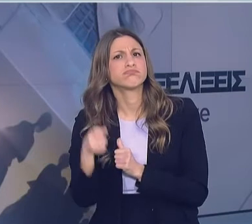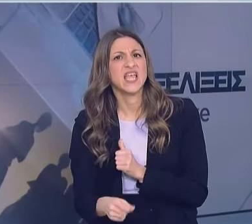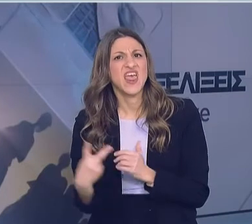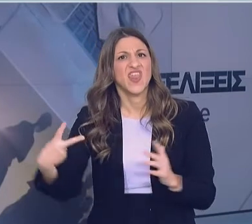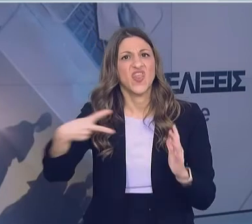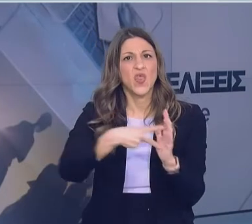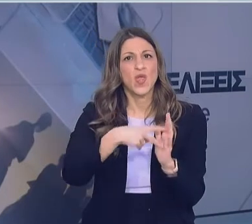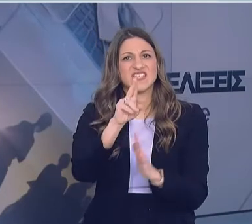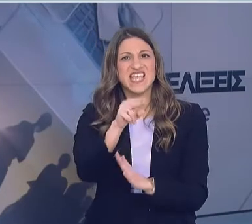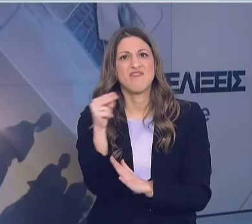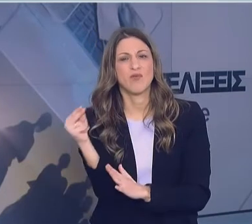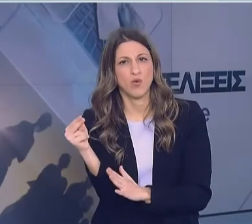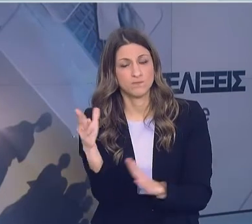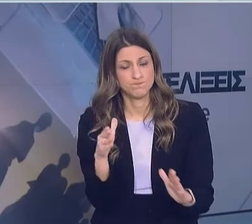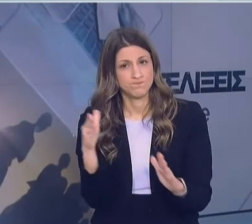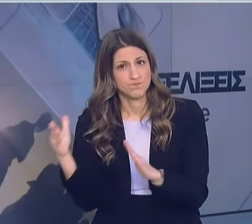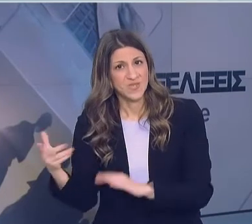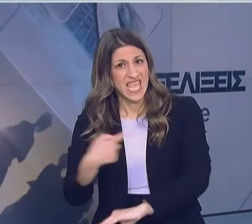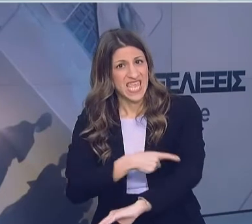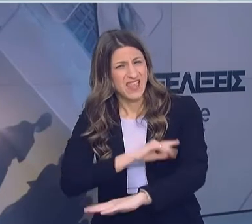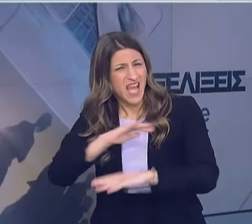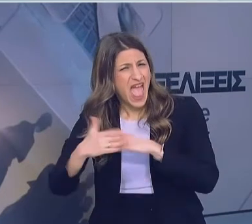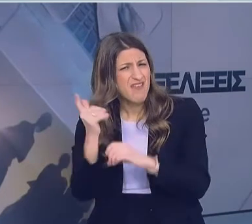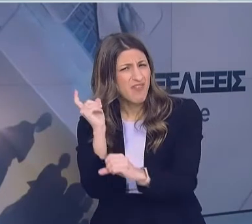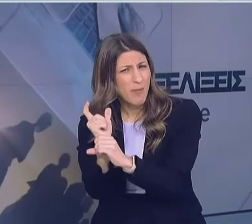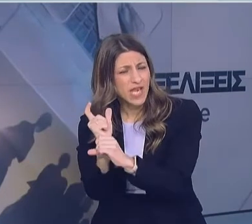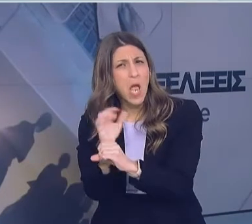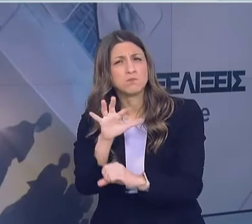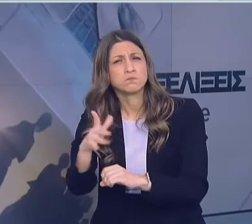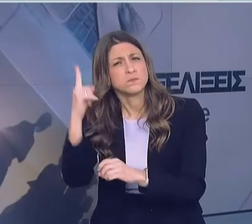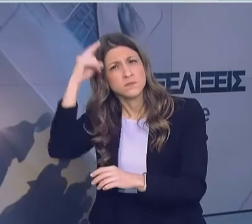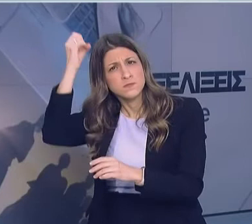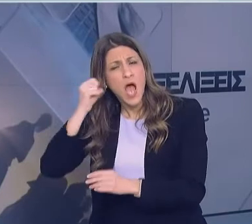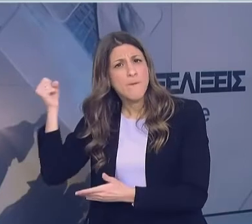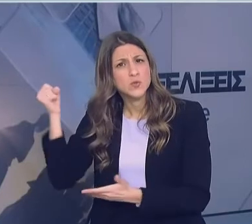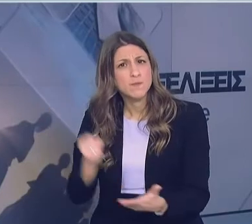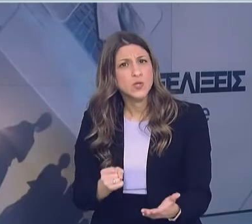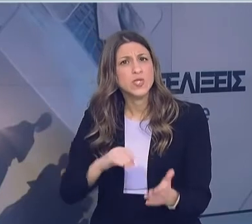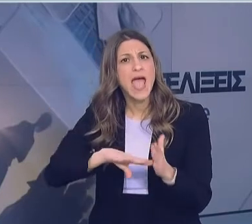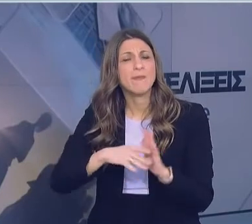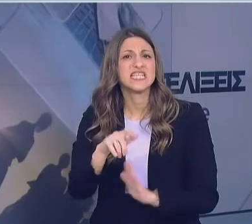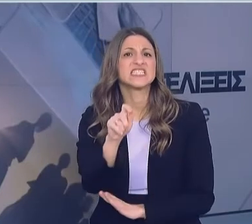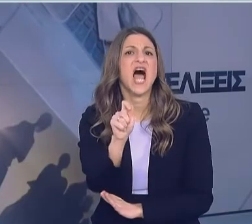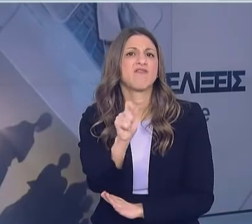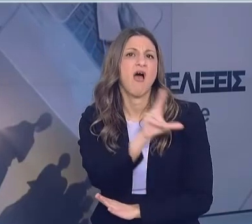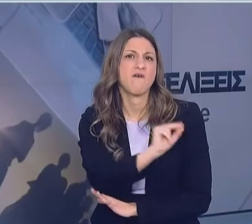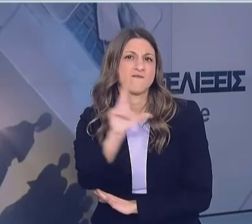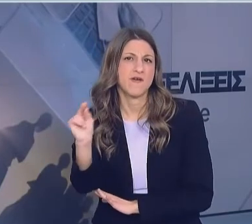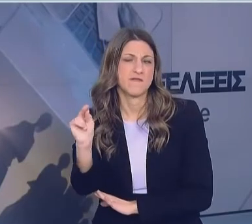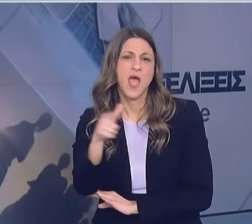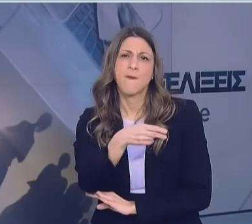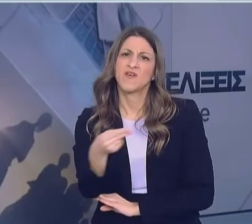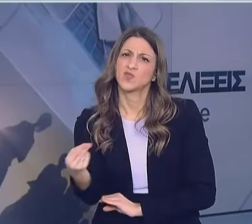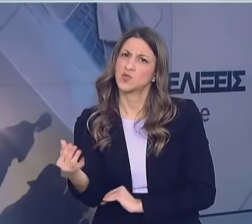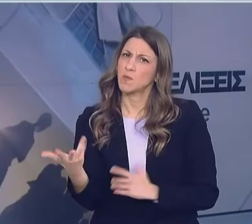στα 2.000 ευρώ, ενώ οι τυχόν εφημερίες τους σε νοσοκομεία θα αμείβονται με την αποζημίωση του επιμελητή Α. Πιστεύετε ότι προασπίζετε